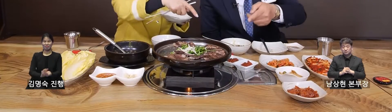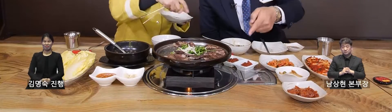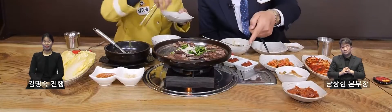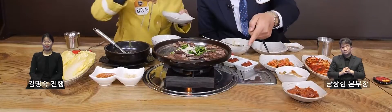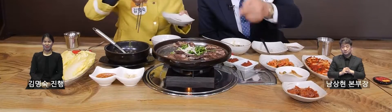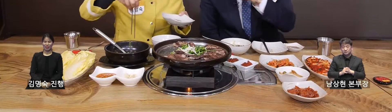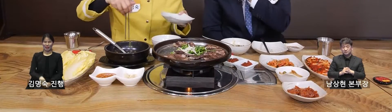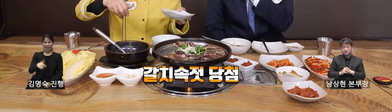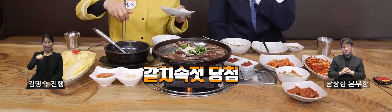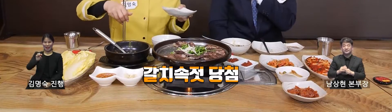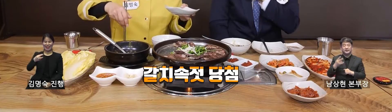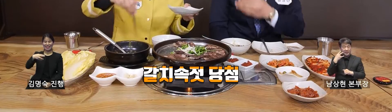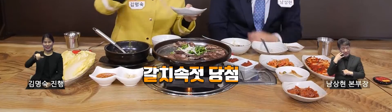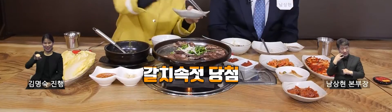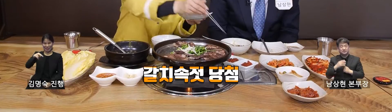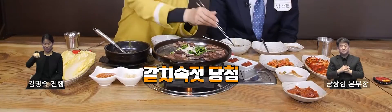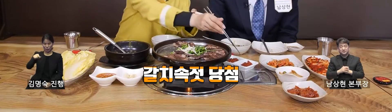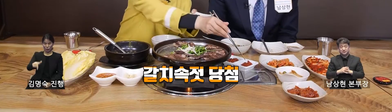촉젓, 갈치 속젓이요? 네.